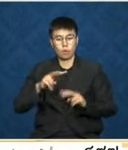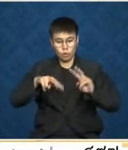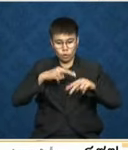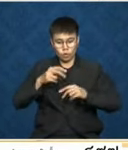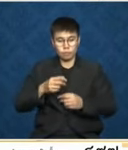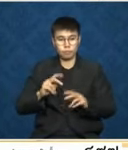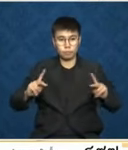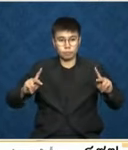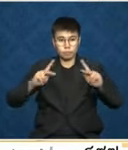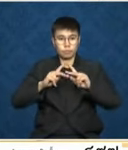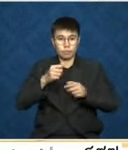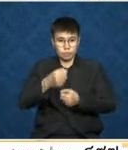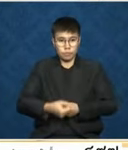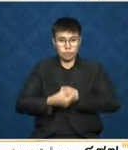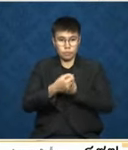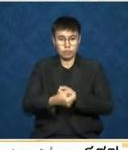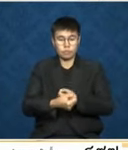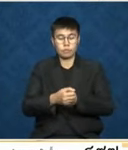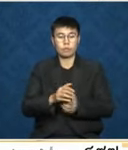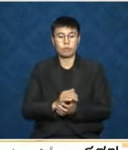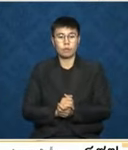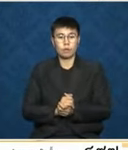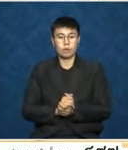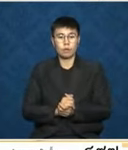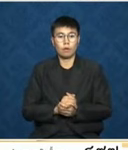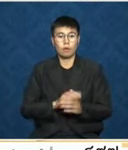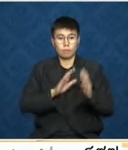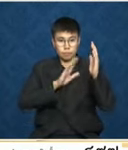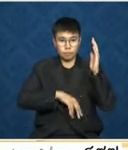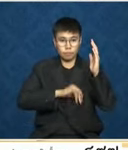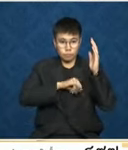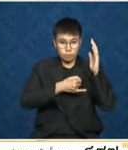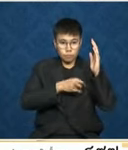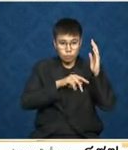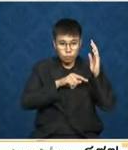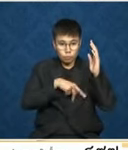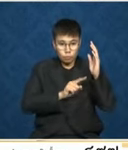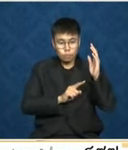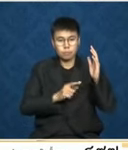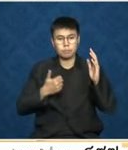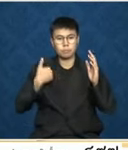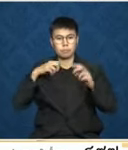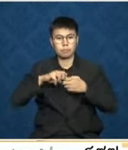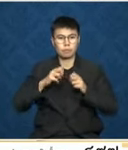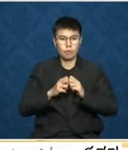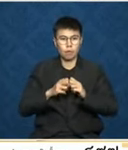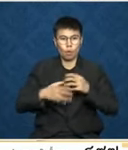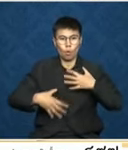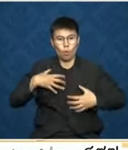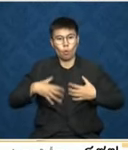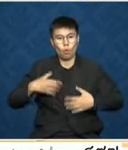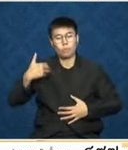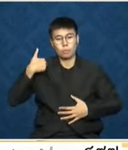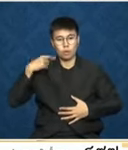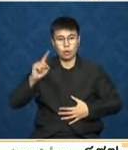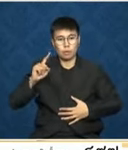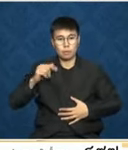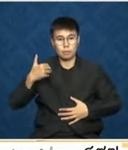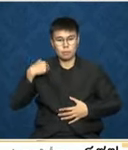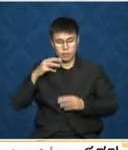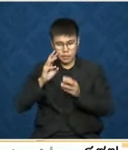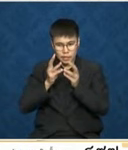สหกรณ์พี่น้องจ้าสวนมะพร้าวในจังหวัดประจวบคีขันได้รับความเดือดร้อนอย่างรุนแรงเกิดจากแมลง